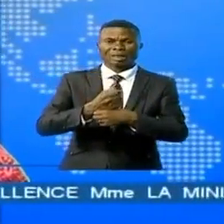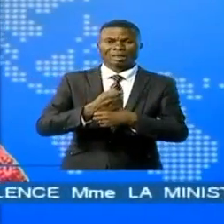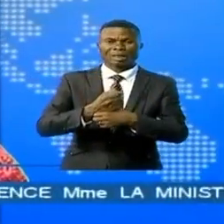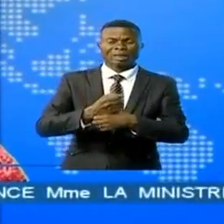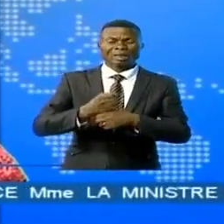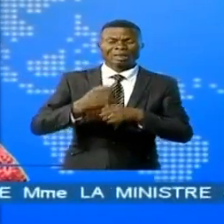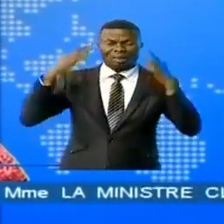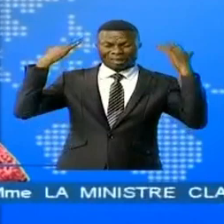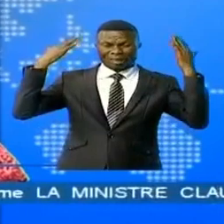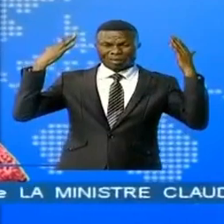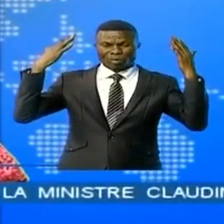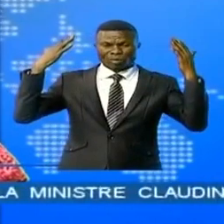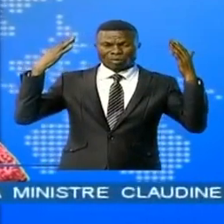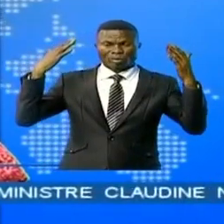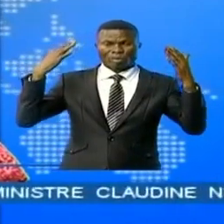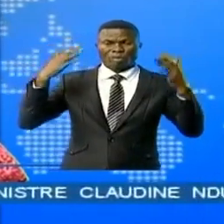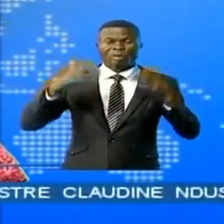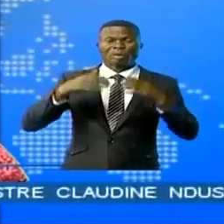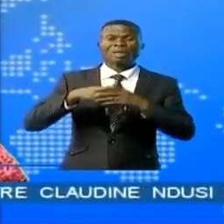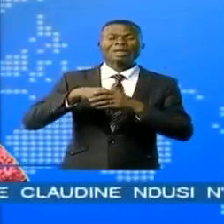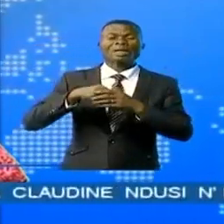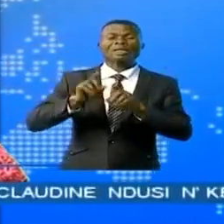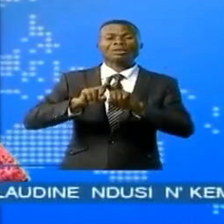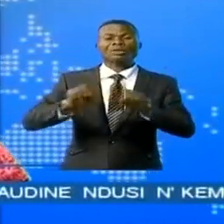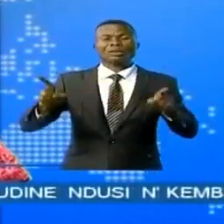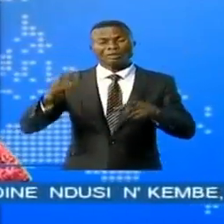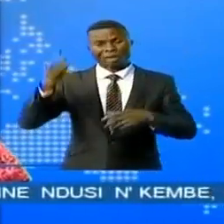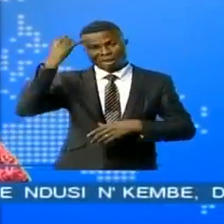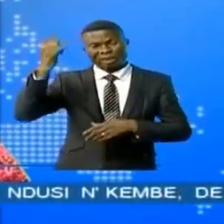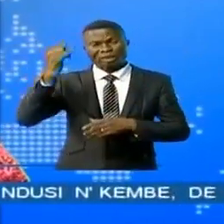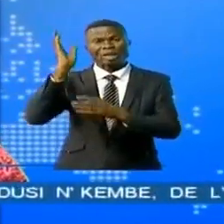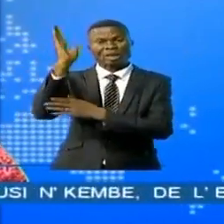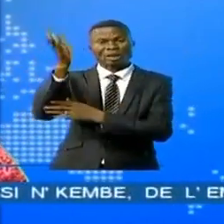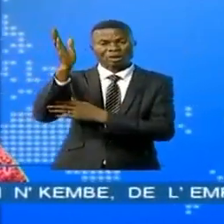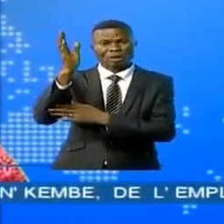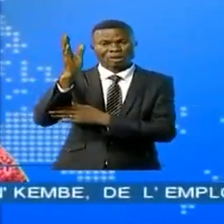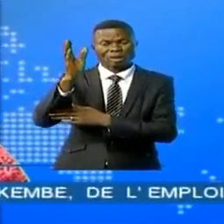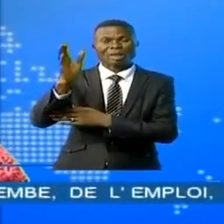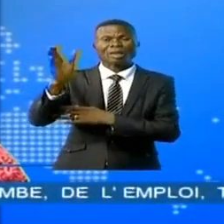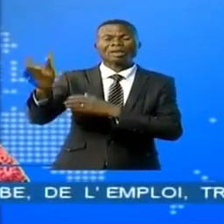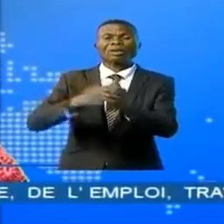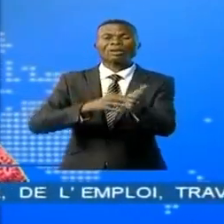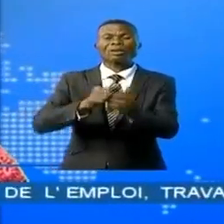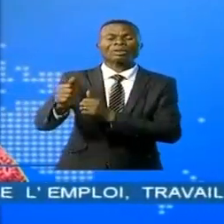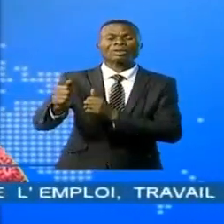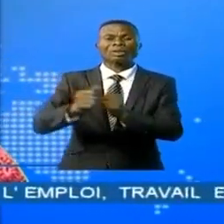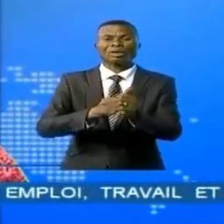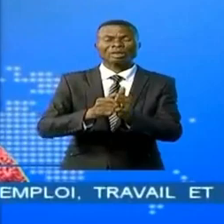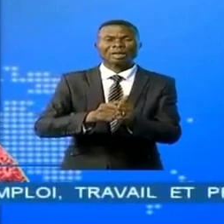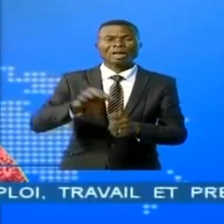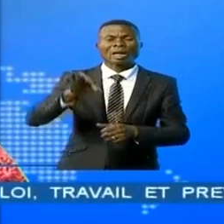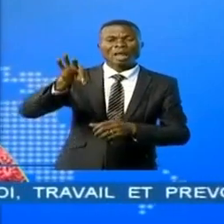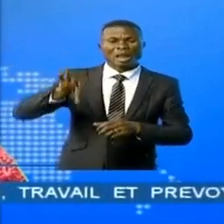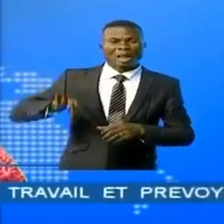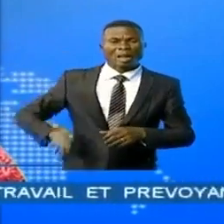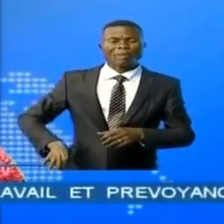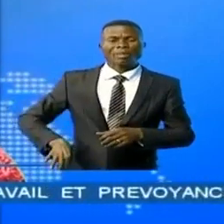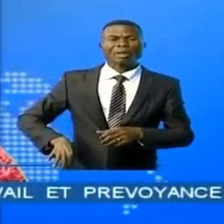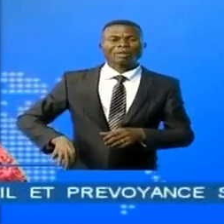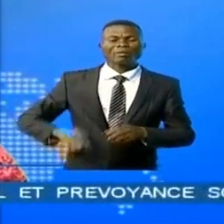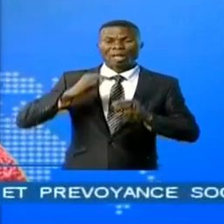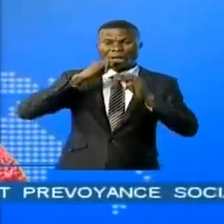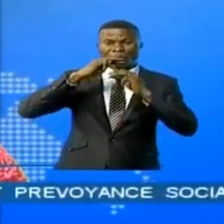et sorties de leur contexte parce qu'ils ont voulu torpiller de le bien fondé du message